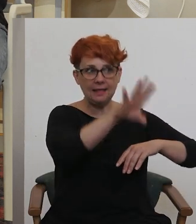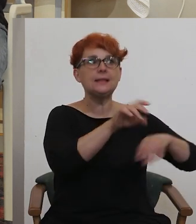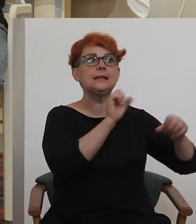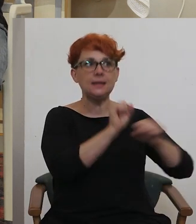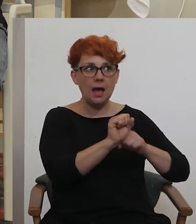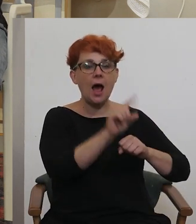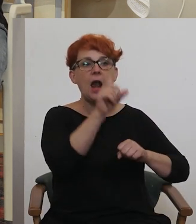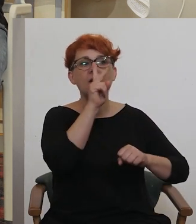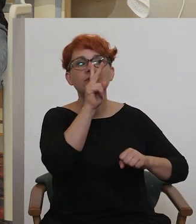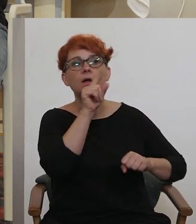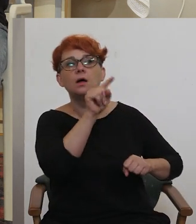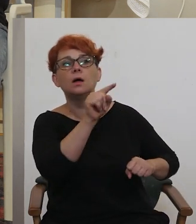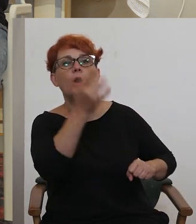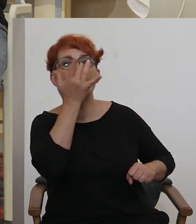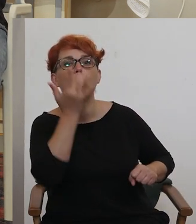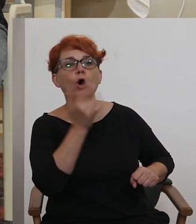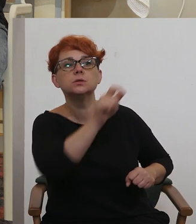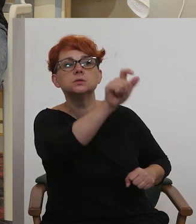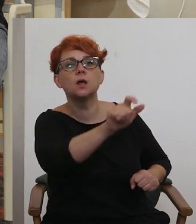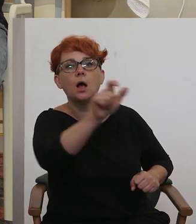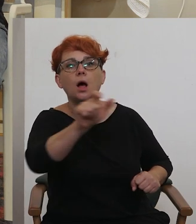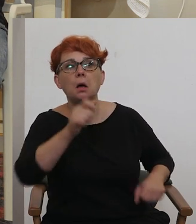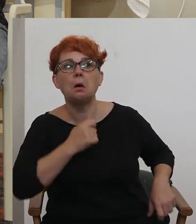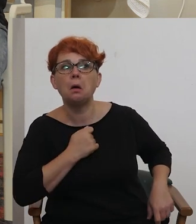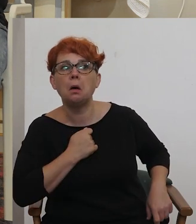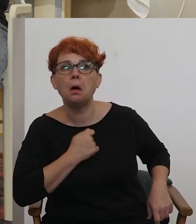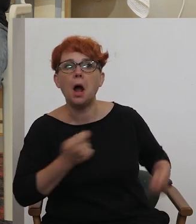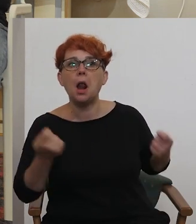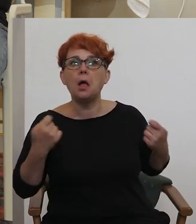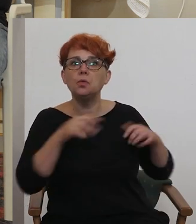też bardzo wielu Rosjan w polskich mundurach.